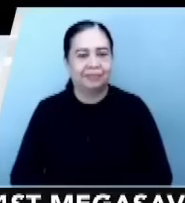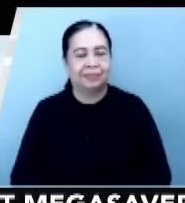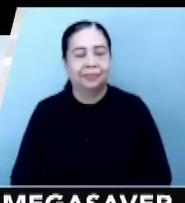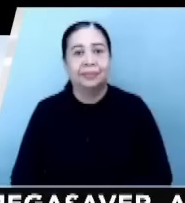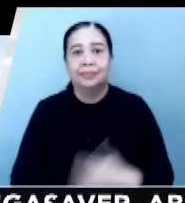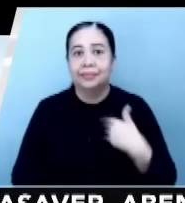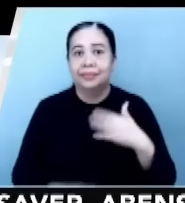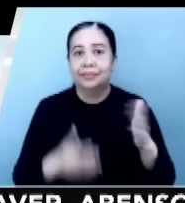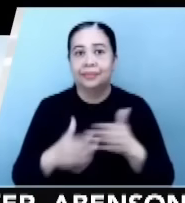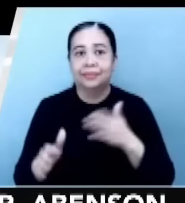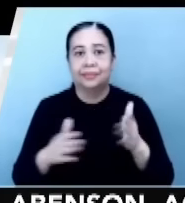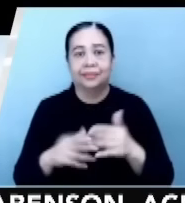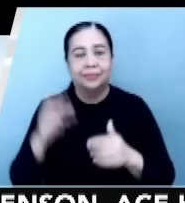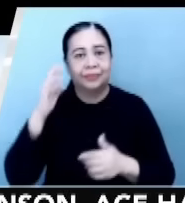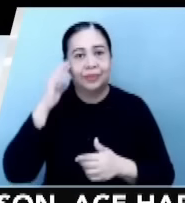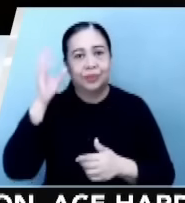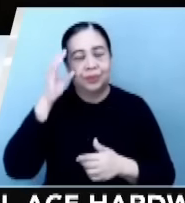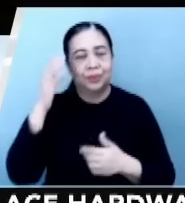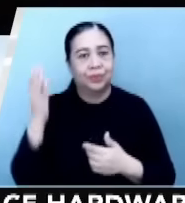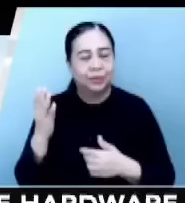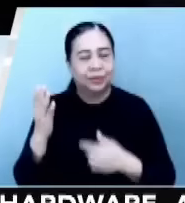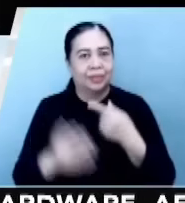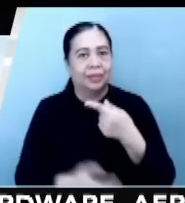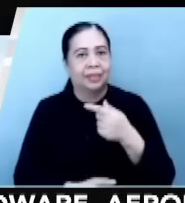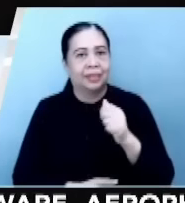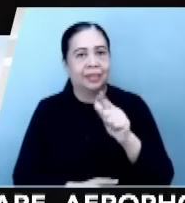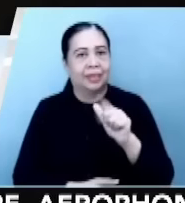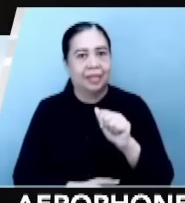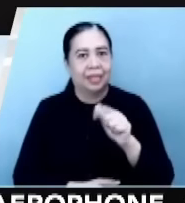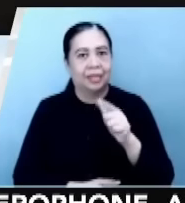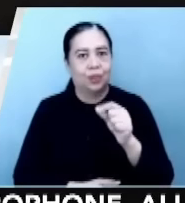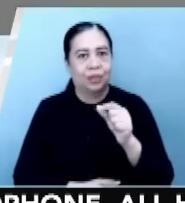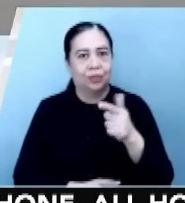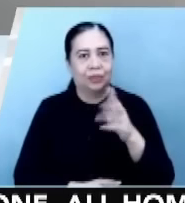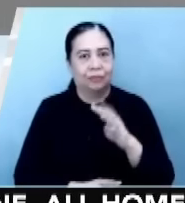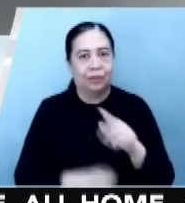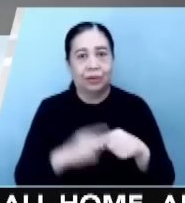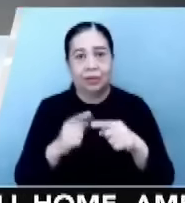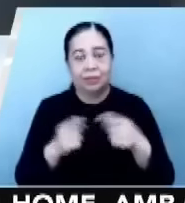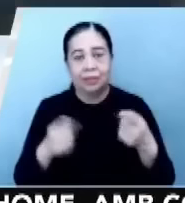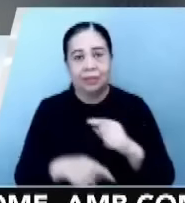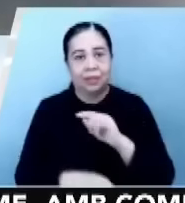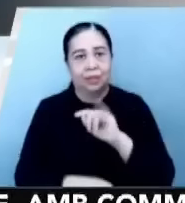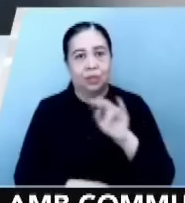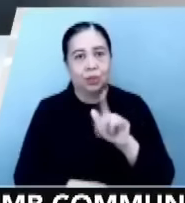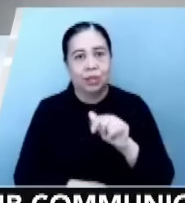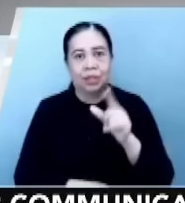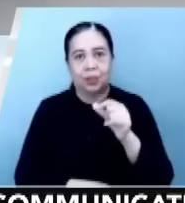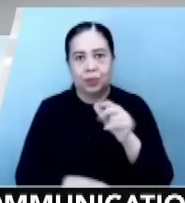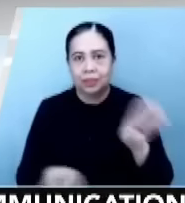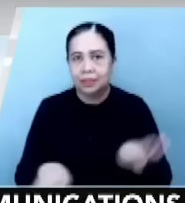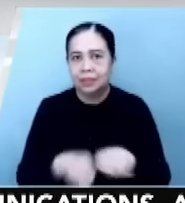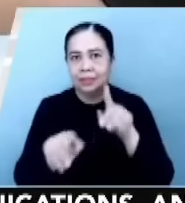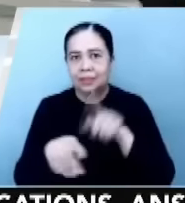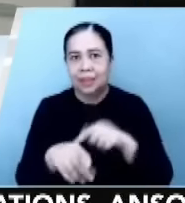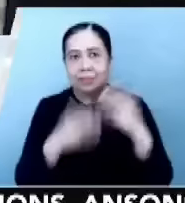rin si River para sa GMA Gala 2024 na gaganapin sa July 20 at nataon pa sa mismong birthday